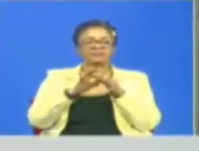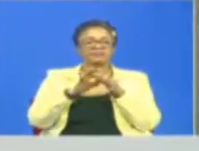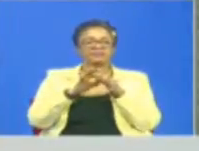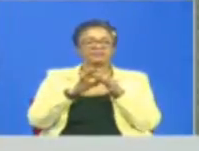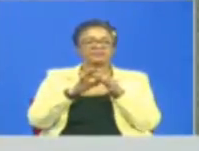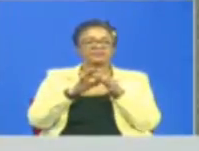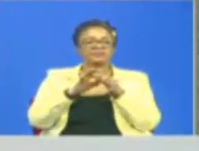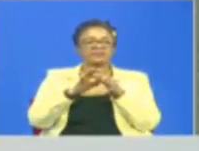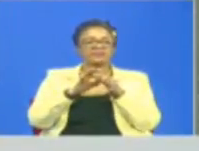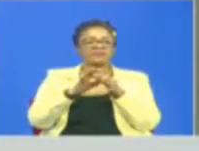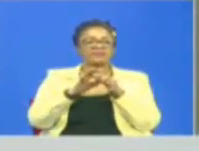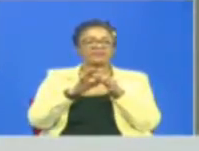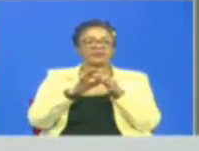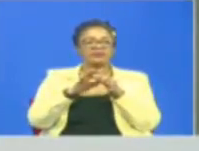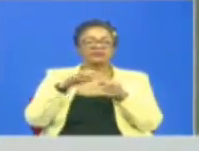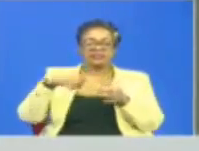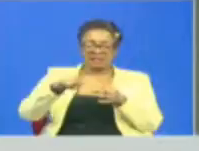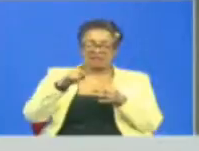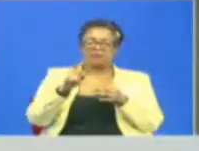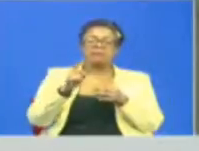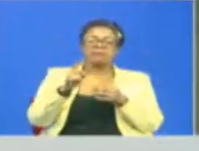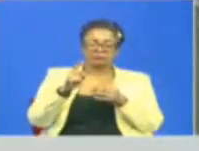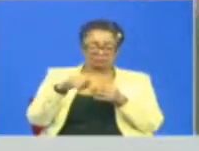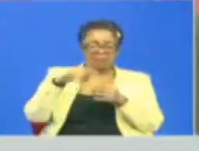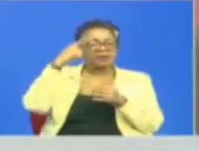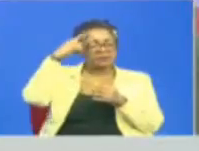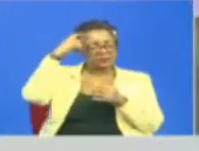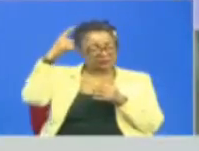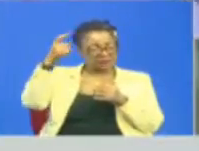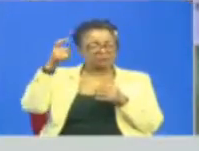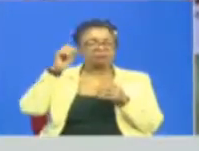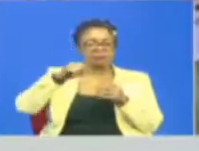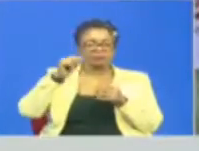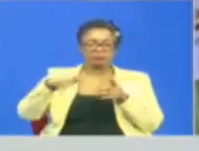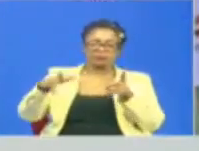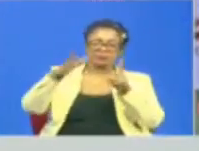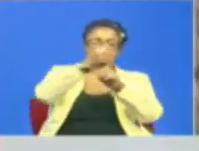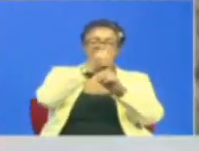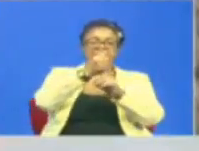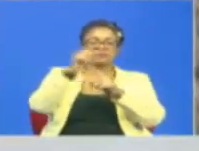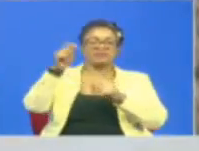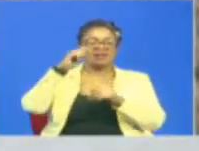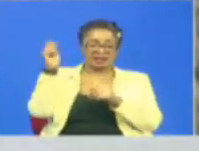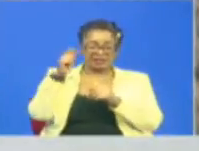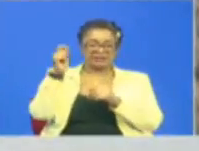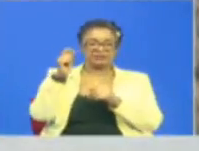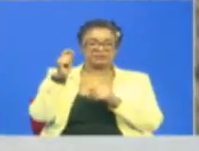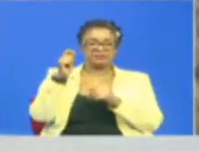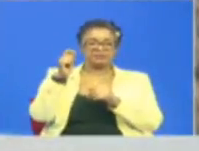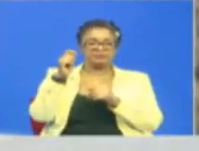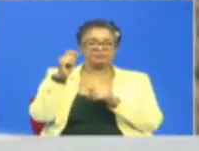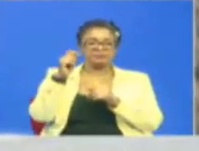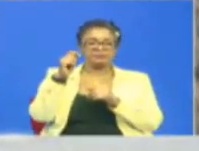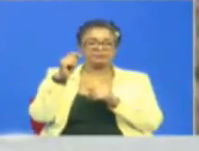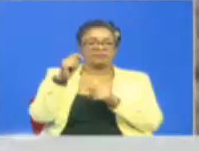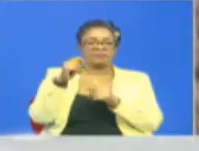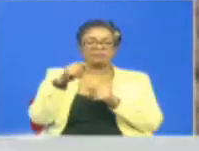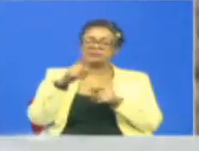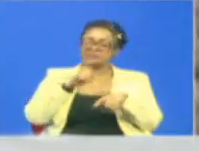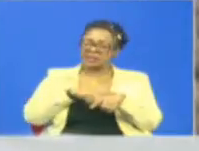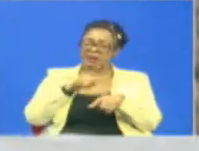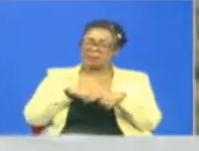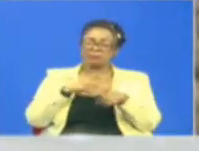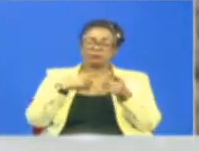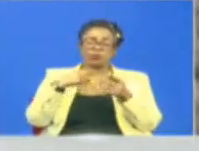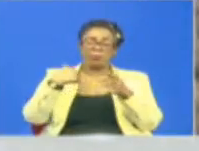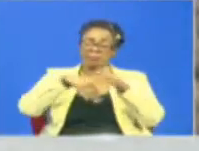He dreams of winning Kenyan Premier League title before he retires. Yeah, kucheza ball lazima uko na achieve kitu, si kucheza tu ball na kuenjoy. Lazima uko